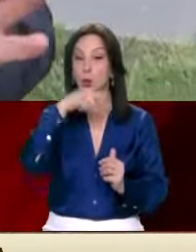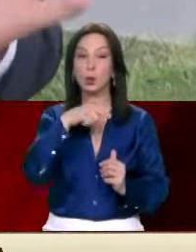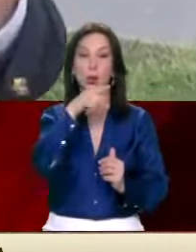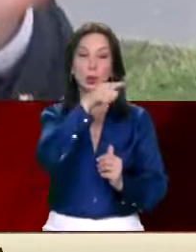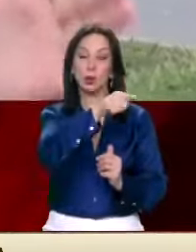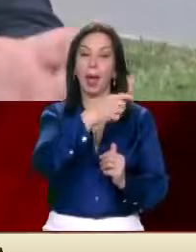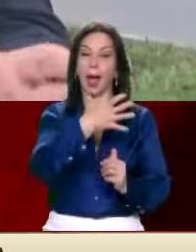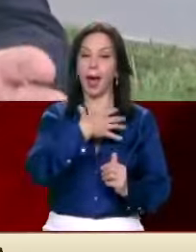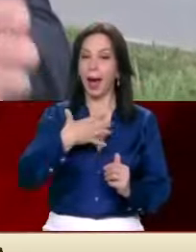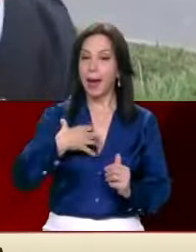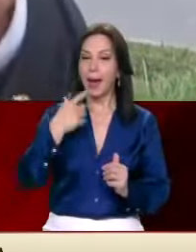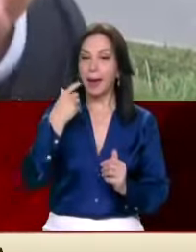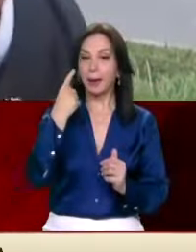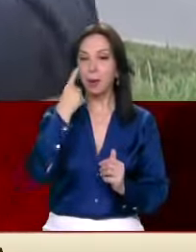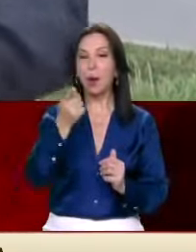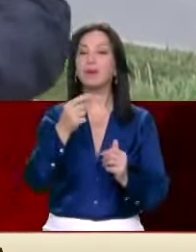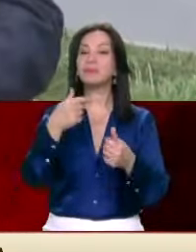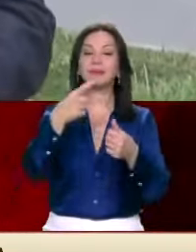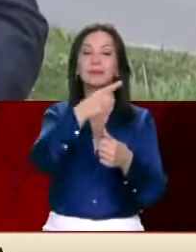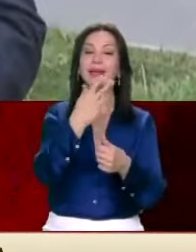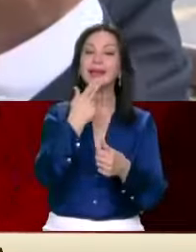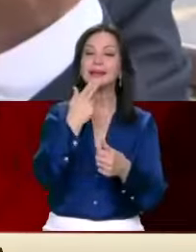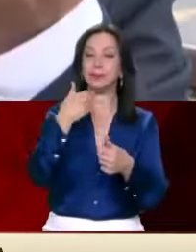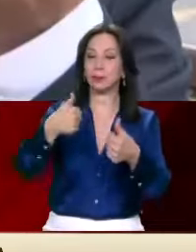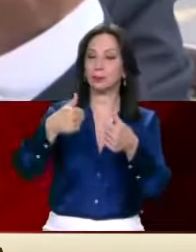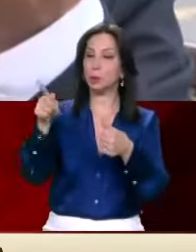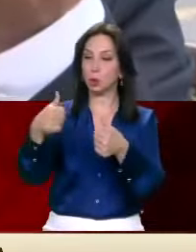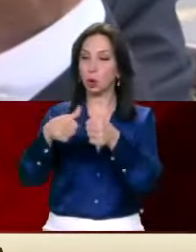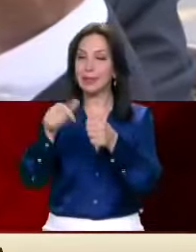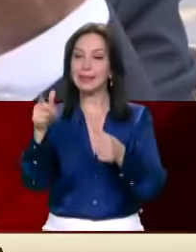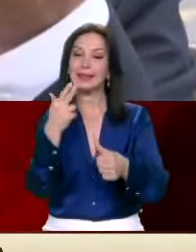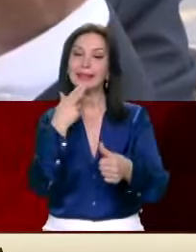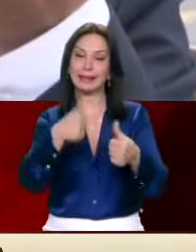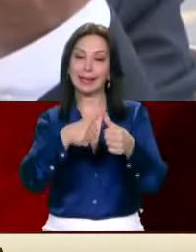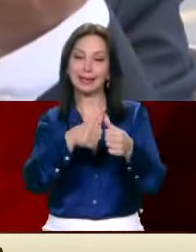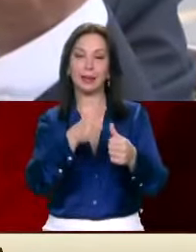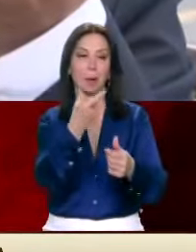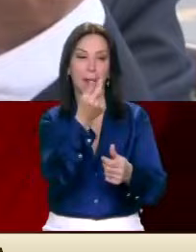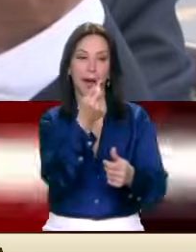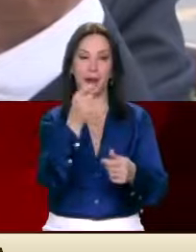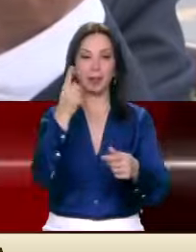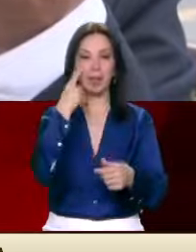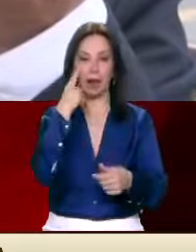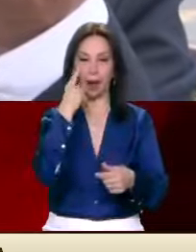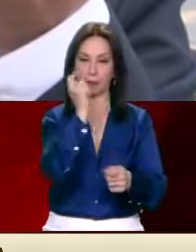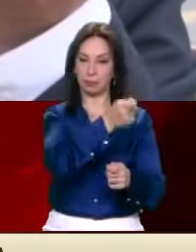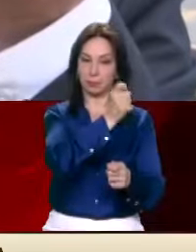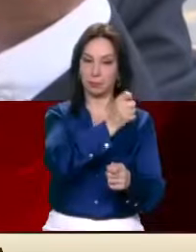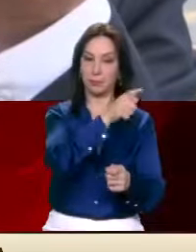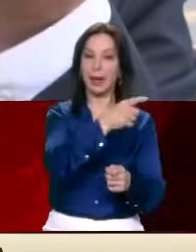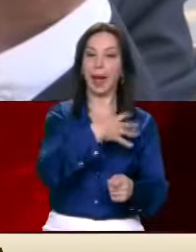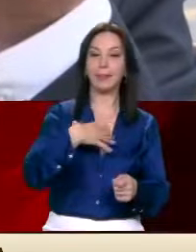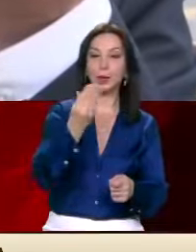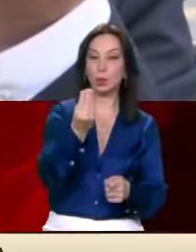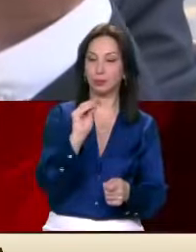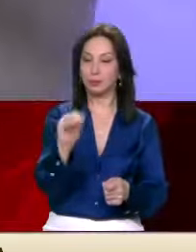müvekkilden alacağı herhangi bir nafakaya ihtiyacı kalmamıştır dedi. Ben her 3 haftada bir Ömer'in yanındayım. Bütün ihtiyaçlarını